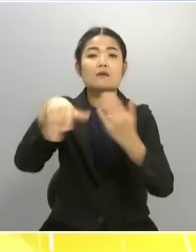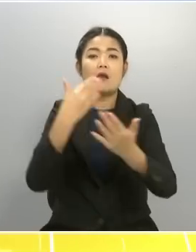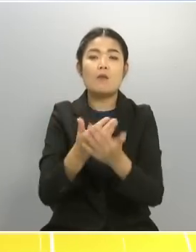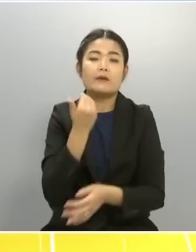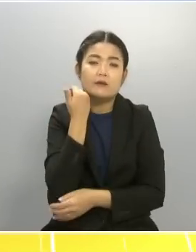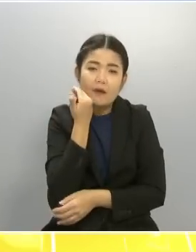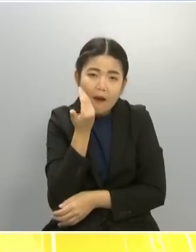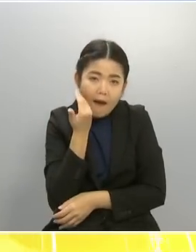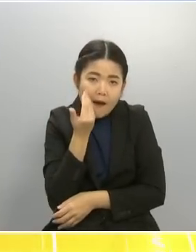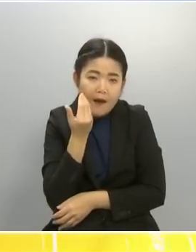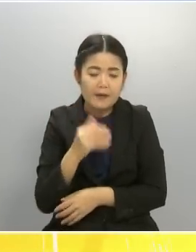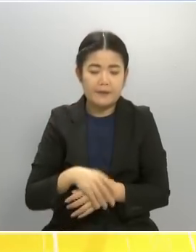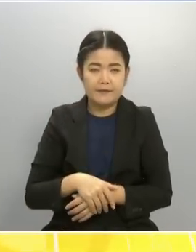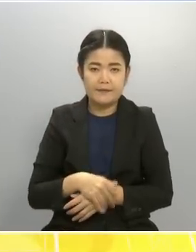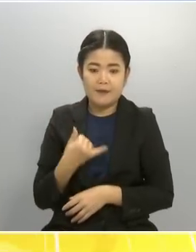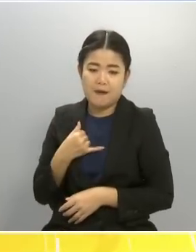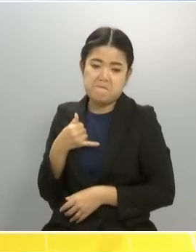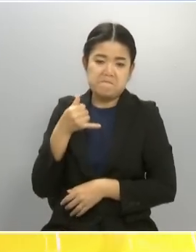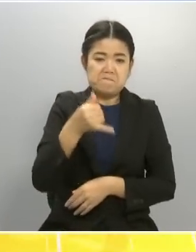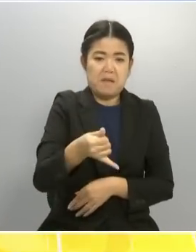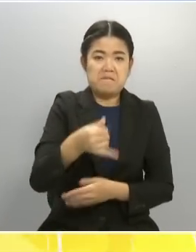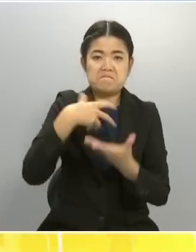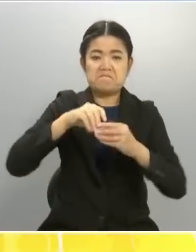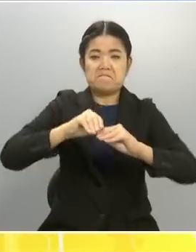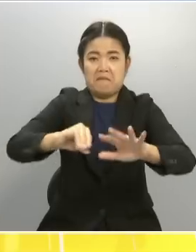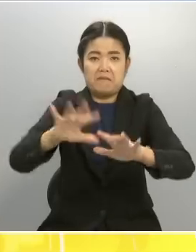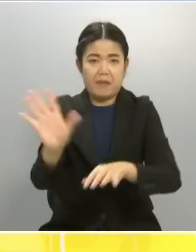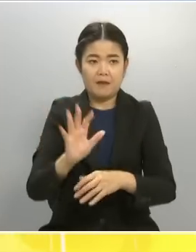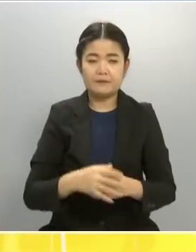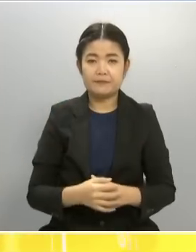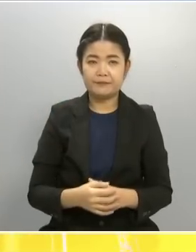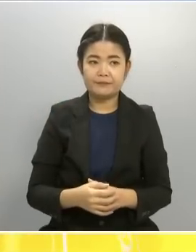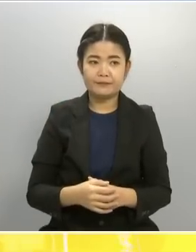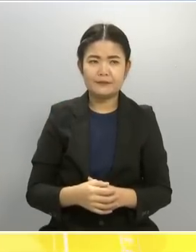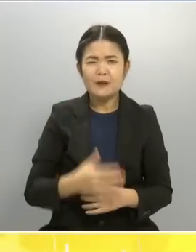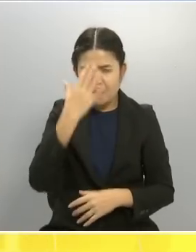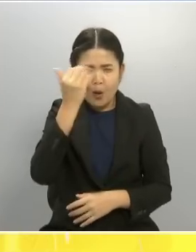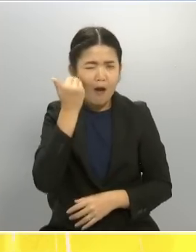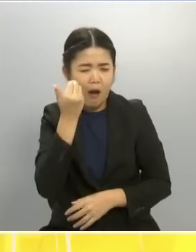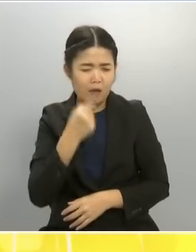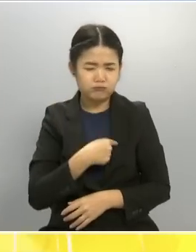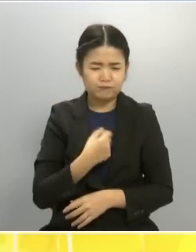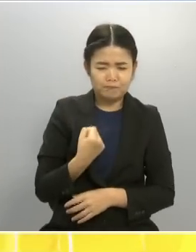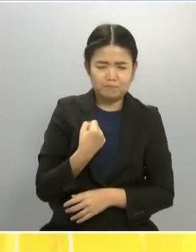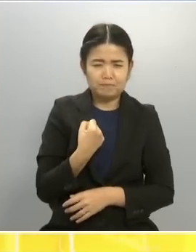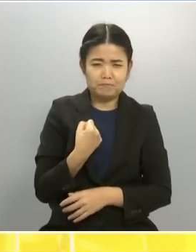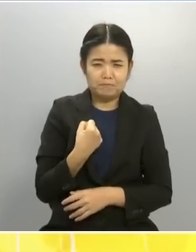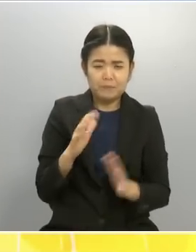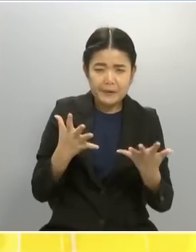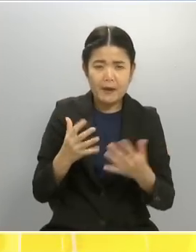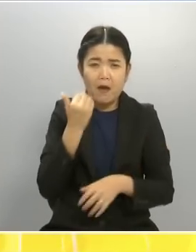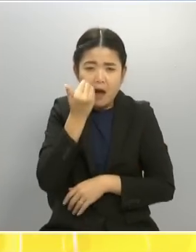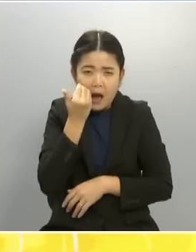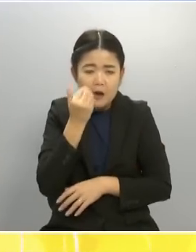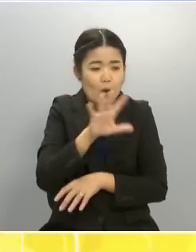กล้าออกมาอย่างพี่จิ้มคือก็จะเกิดความอับอายแล้วไม่กล้าเปิดเผยตัวมาแล้วก็จะตกเป็นเหยื่อ